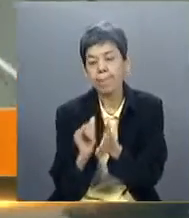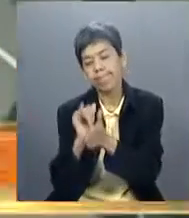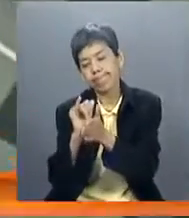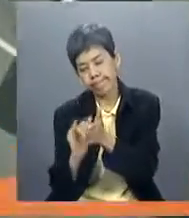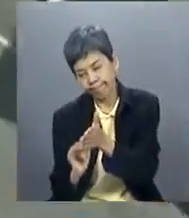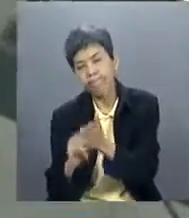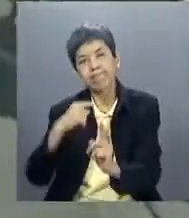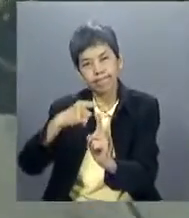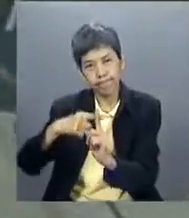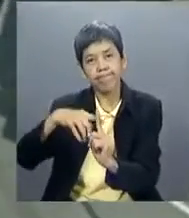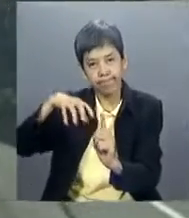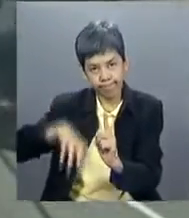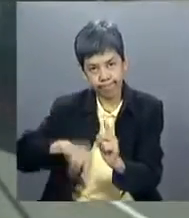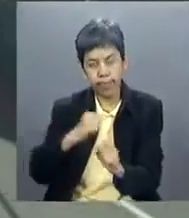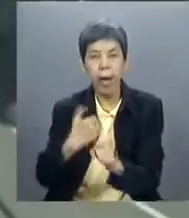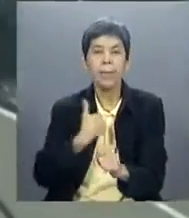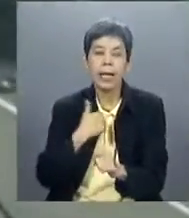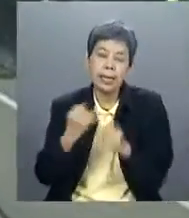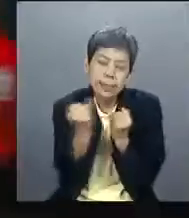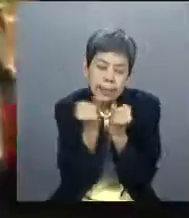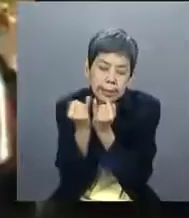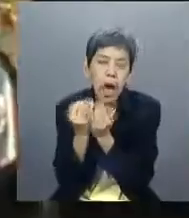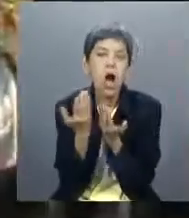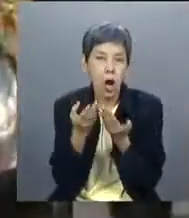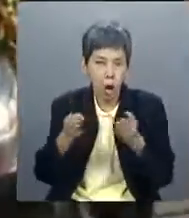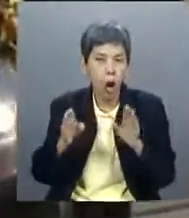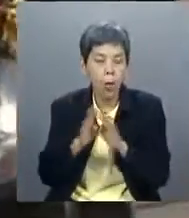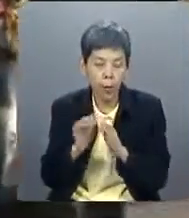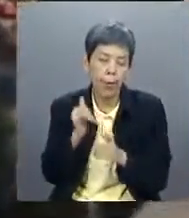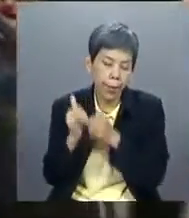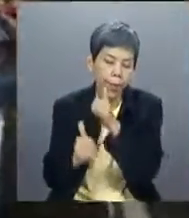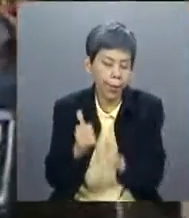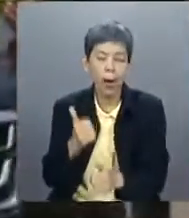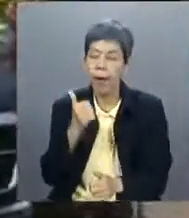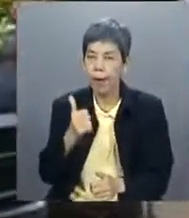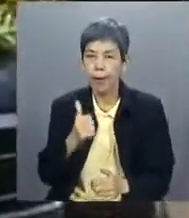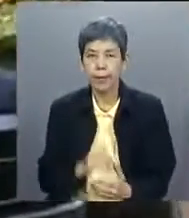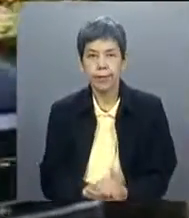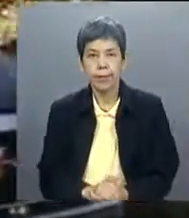ที่สุสานเคฟฮิลล์โดยมีเฉพาะคนใกล้ชิดในครอบครัวที่เข้าร่วมพิธีเท่านั้น